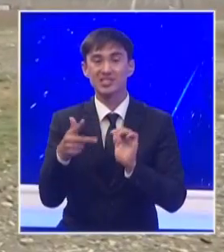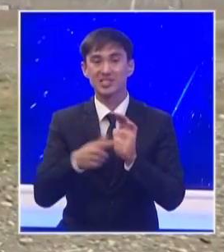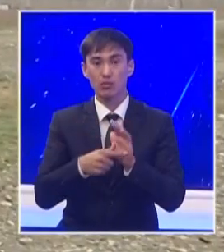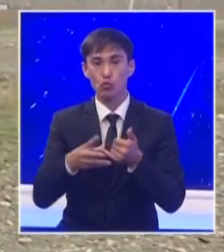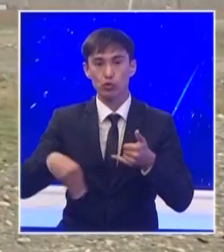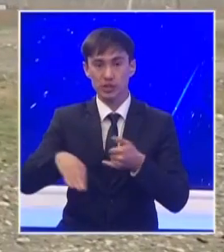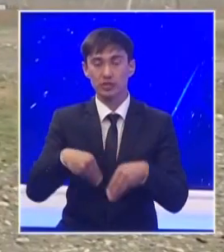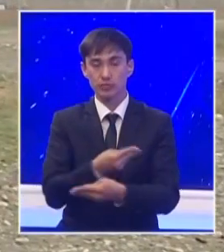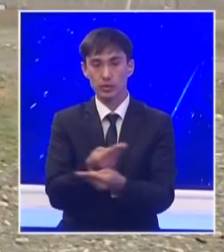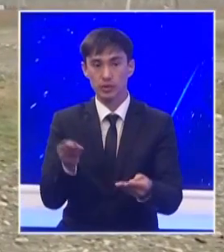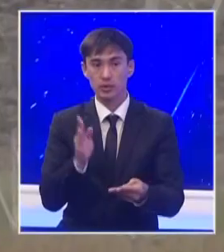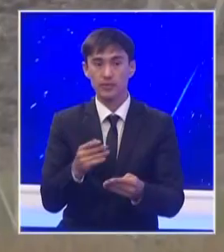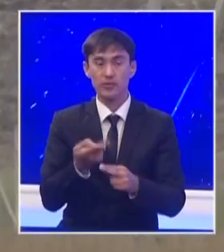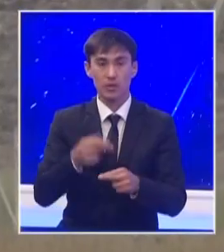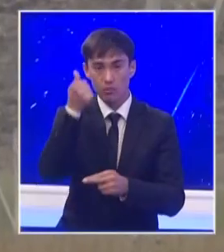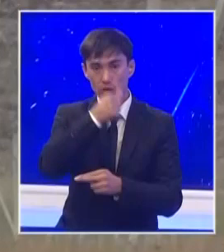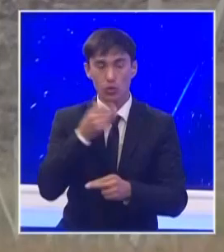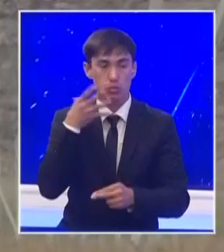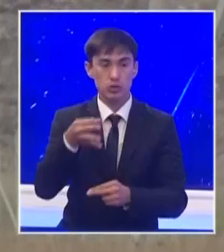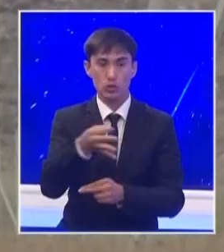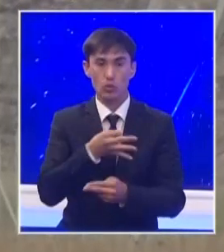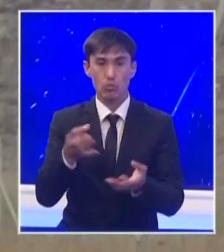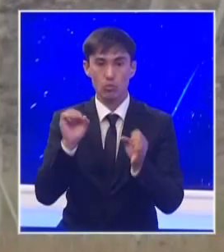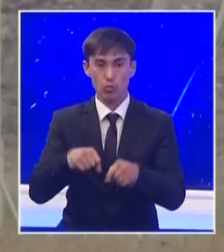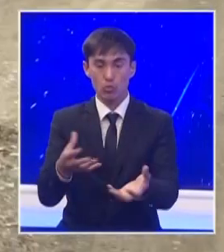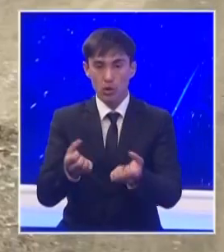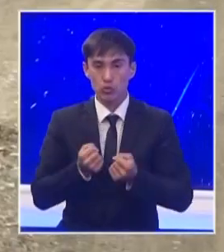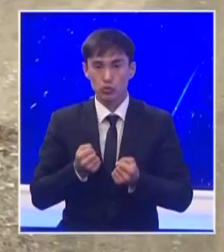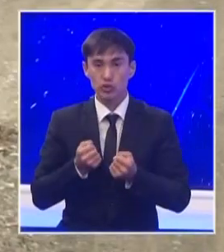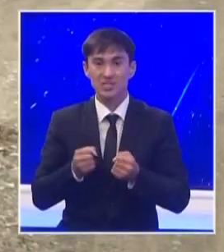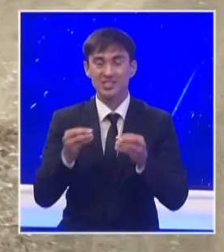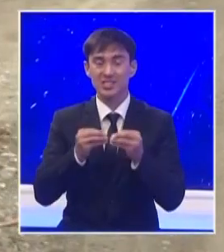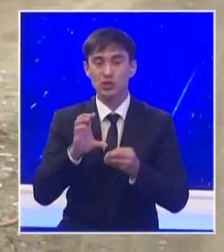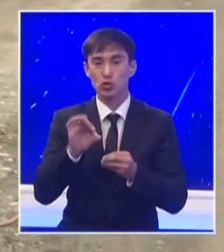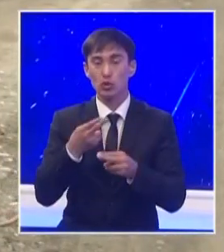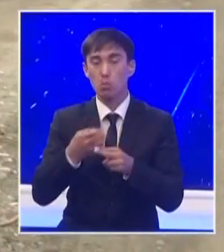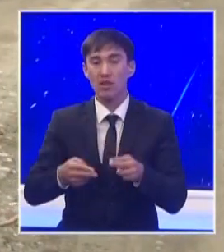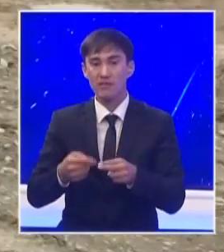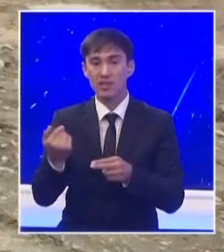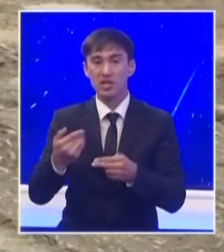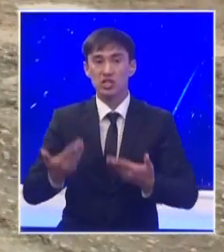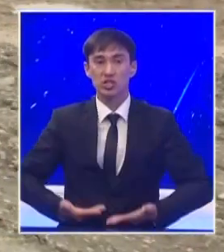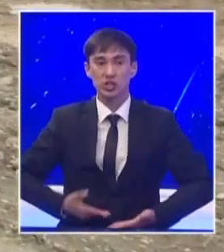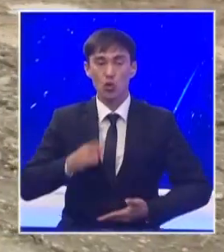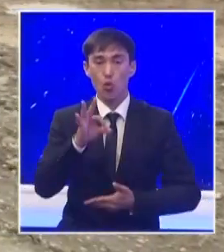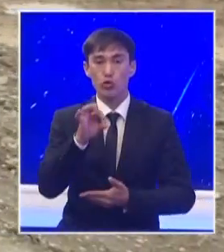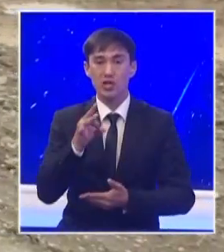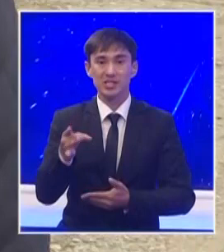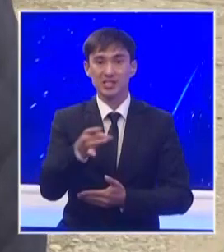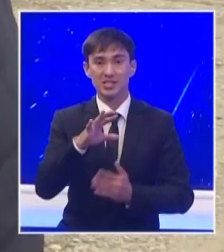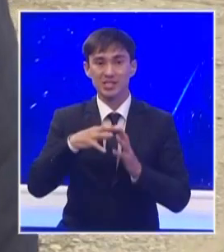году более 1000 граждан Алматинской области смогут получить заветные 10 соток. Из них половина – жители Утинайского сельского